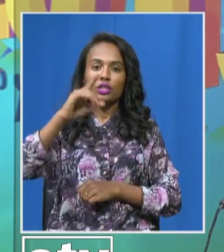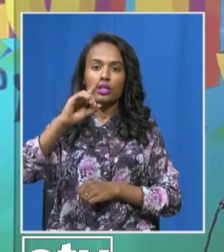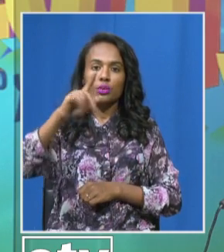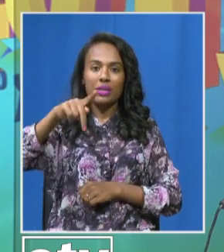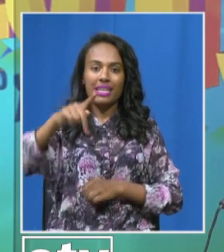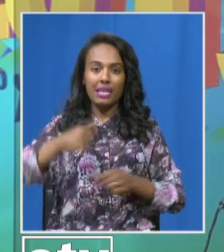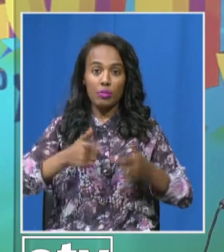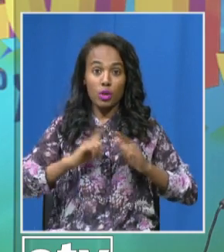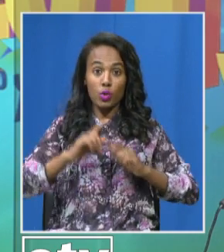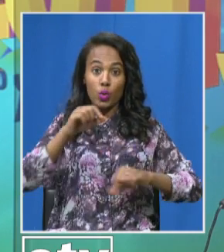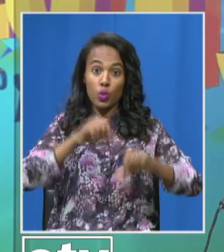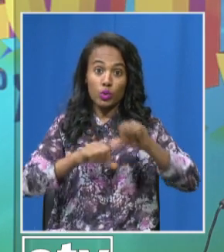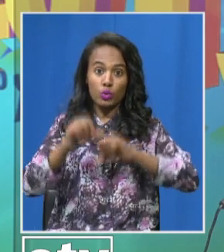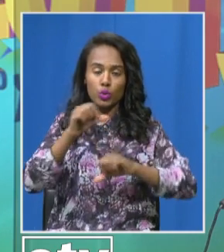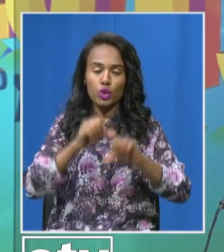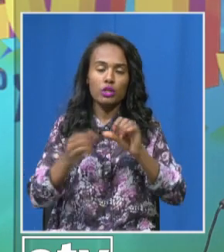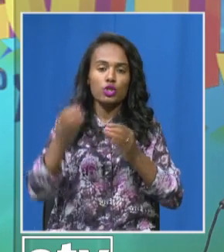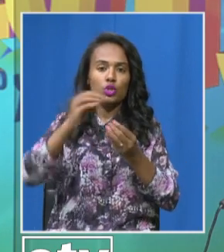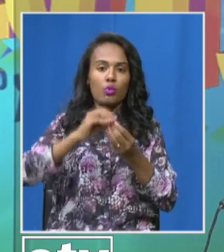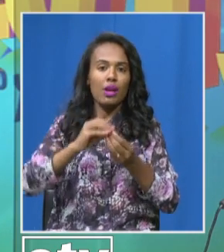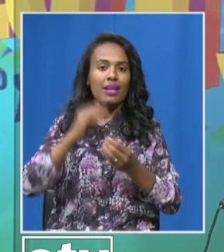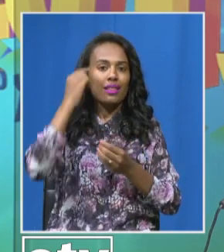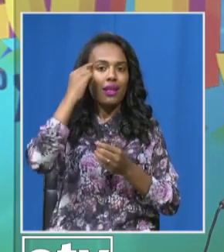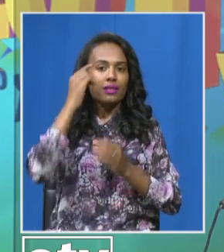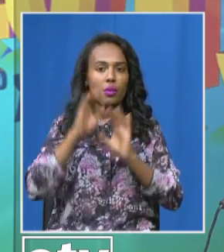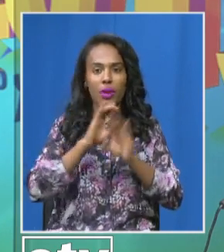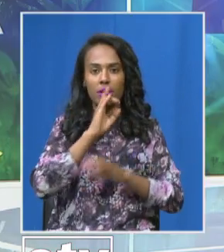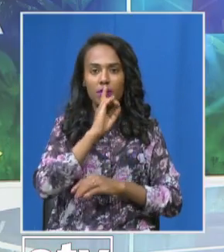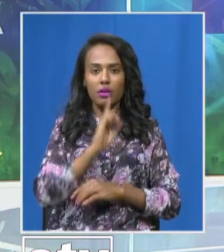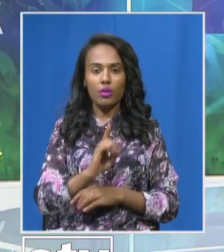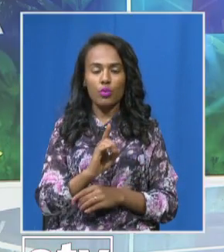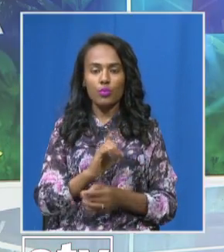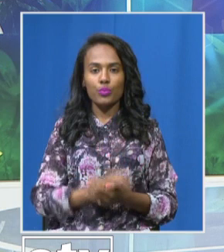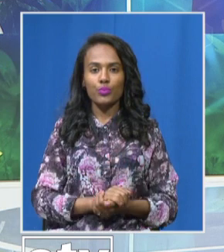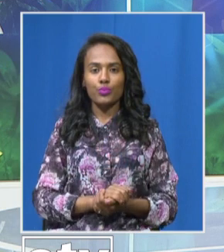ኮንትሪቢዩሽን ጭማሪም ታሳቢ ያደረገ ነው።